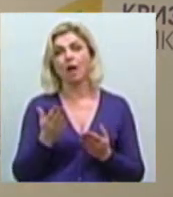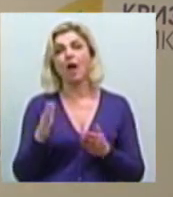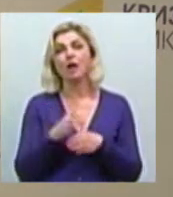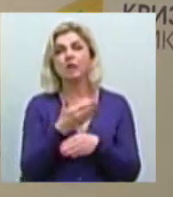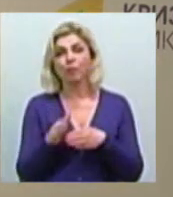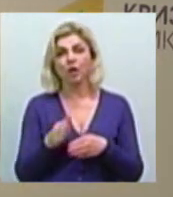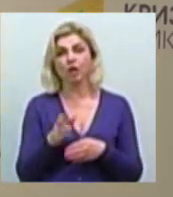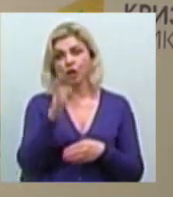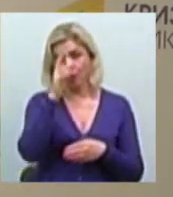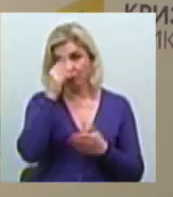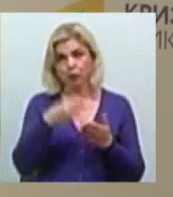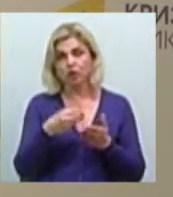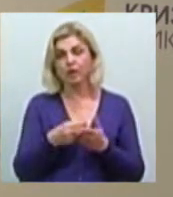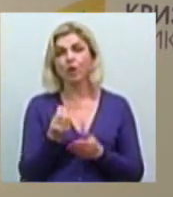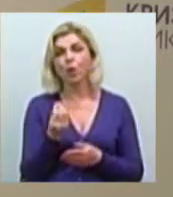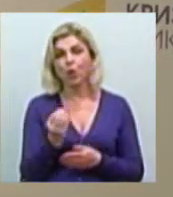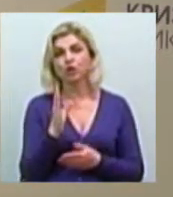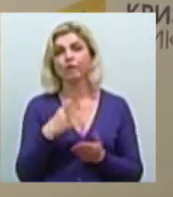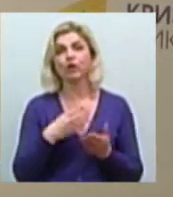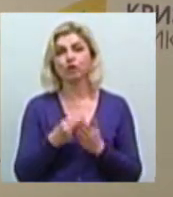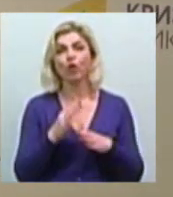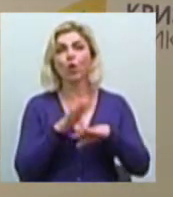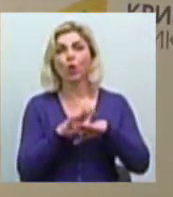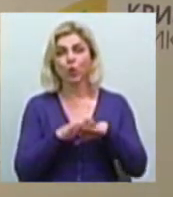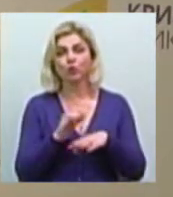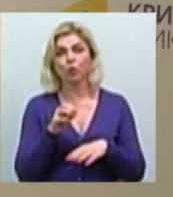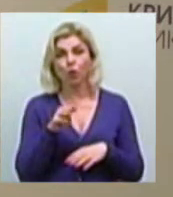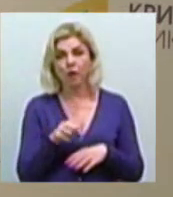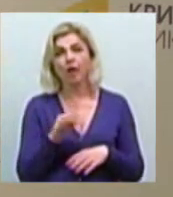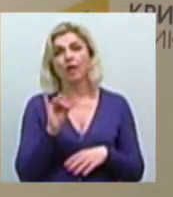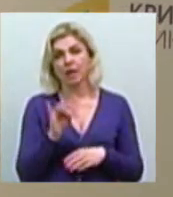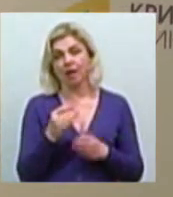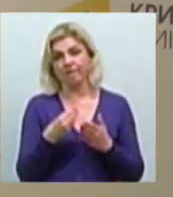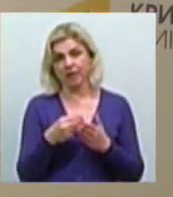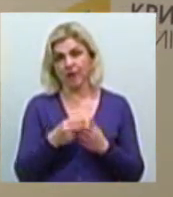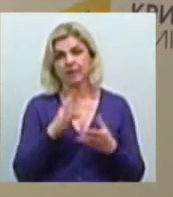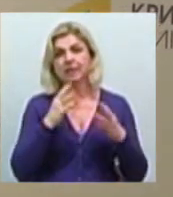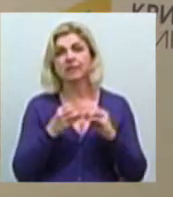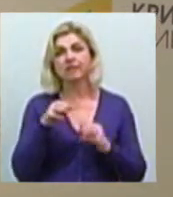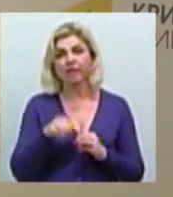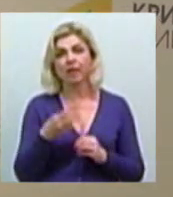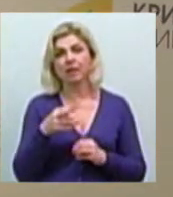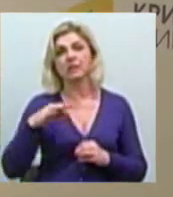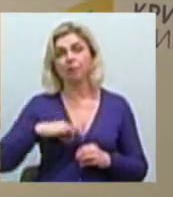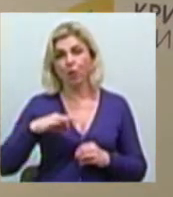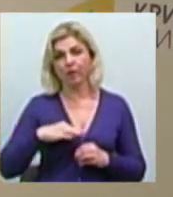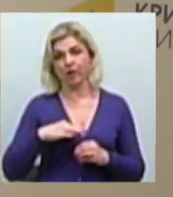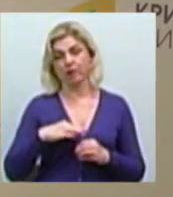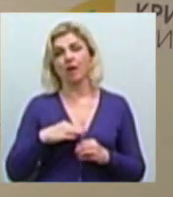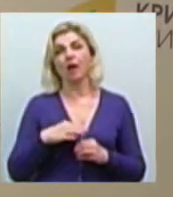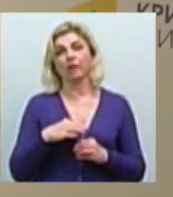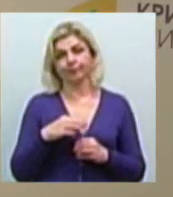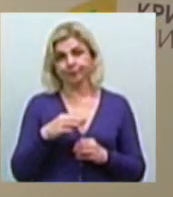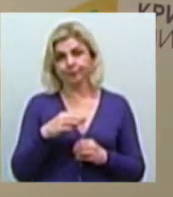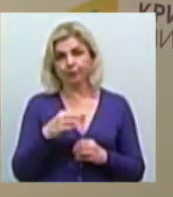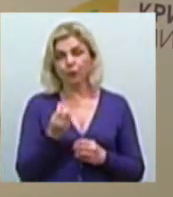коштів своїх кошторисів та фінансових звітів про використання публічних коштів, в тому числі